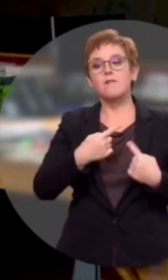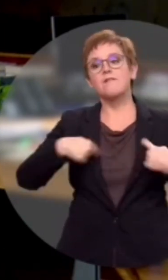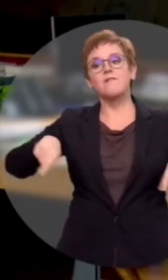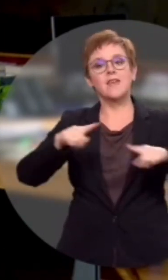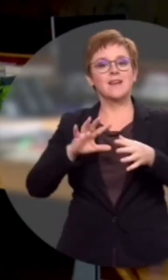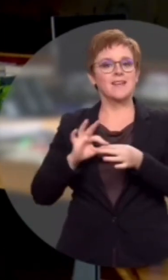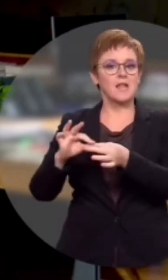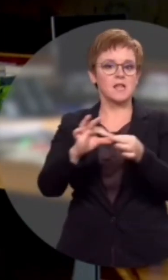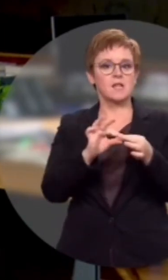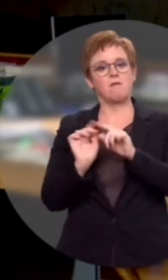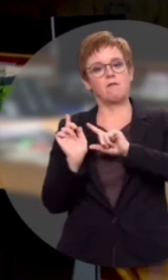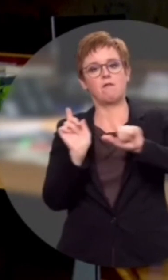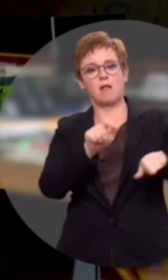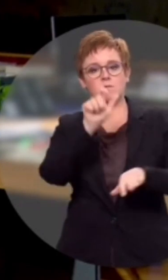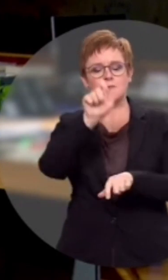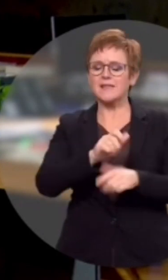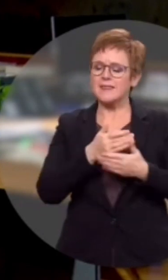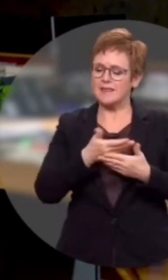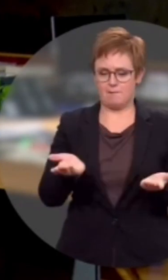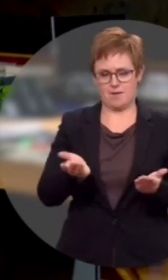Gesellschaft niemanden zurück.